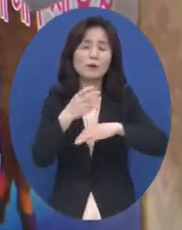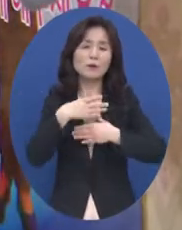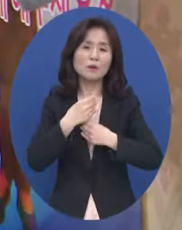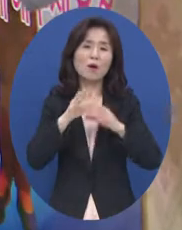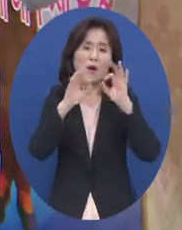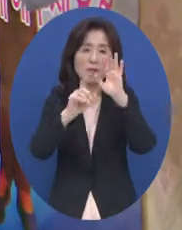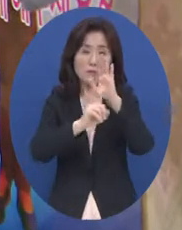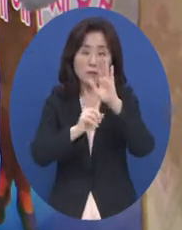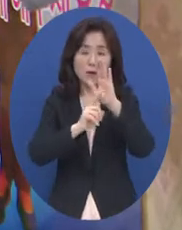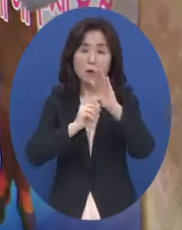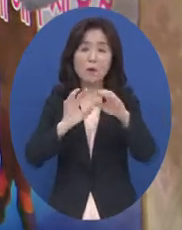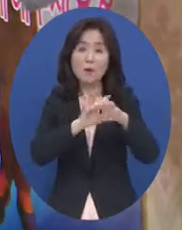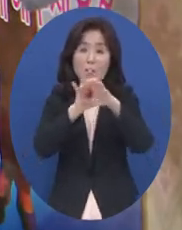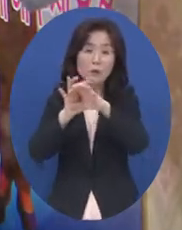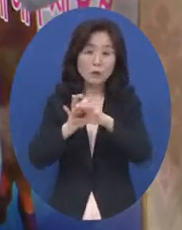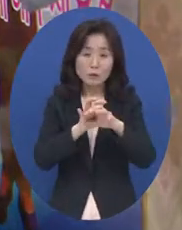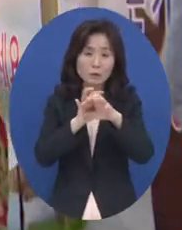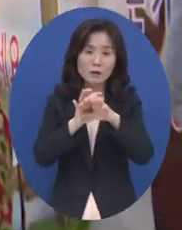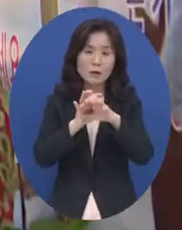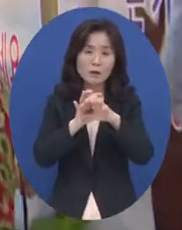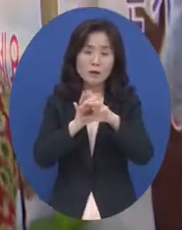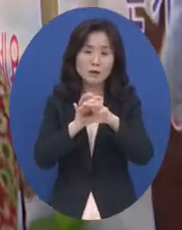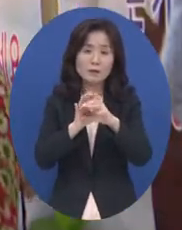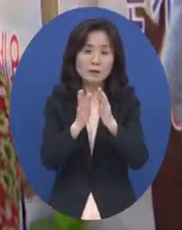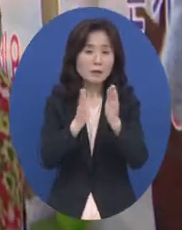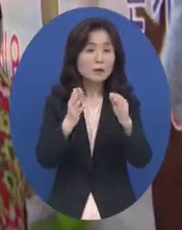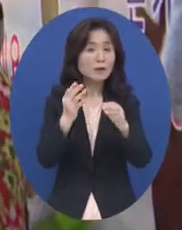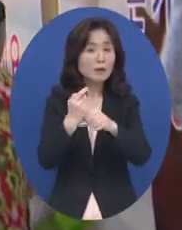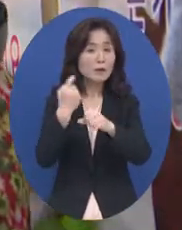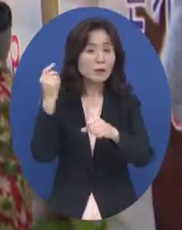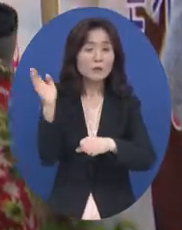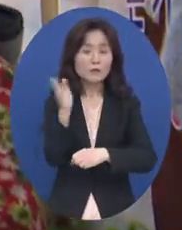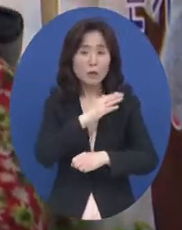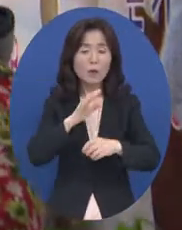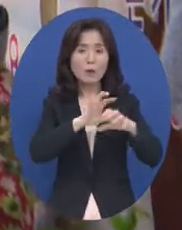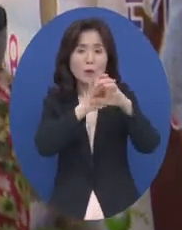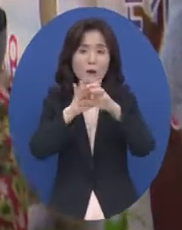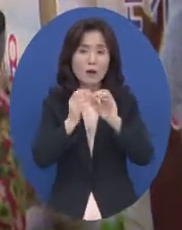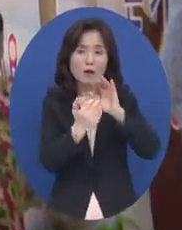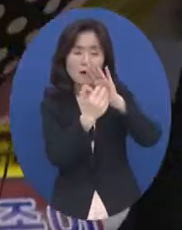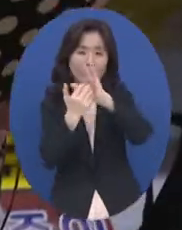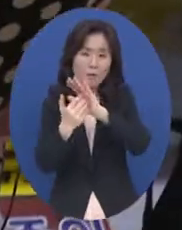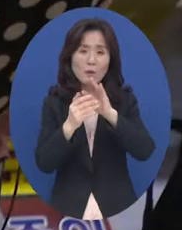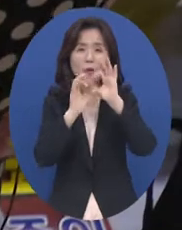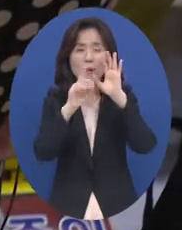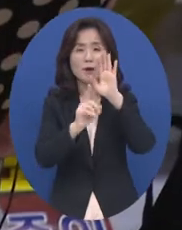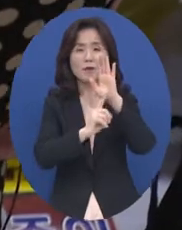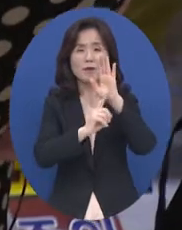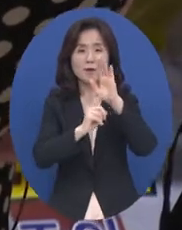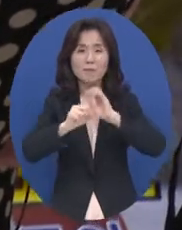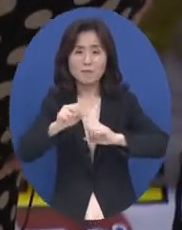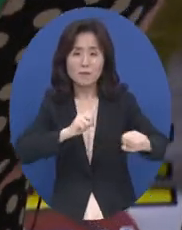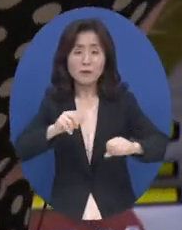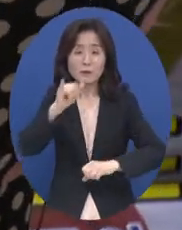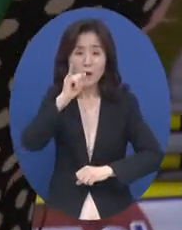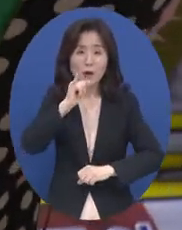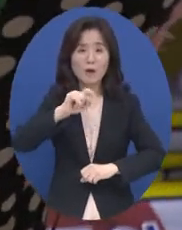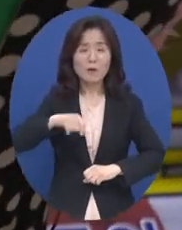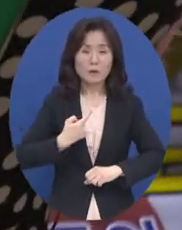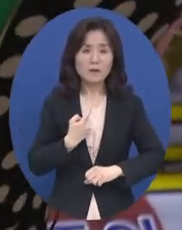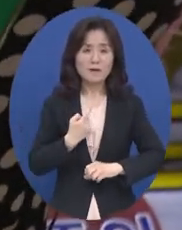발생한 1년 전부터는 코로나 극복 홍보맨을 자처하고 있습니다. 하루 수십 장의 마스크를 사비로 구매하는 게 부담도